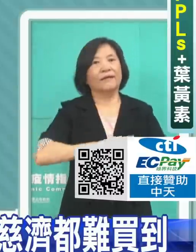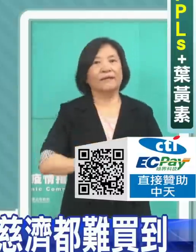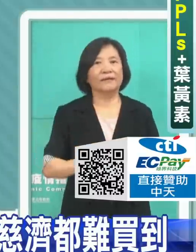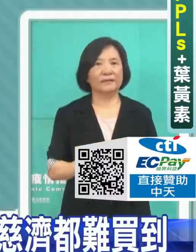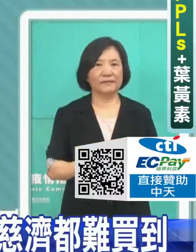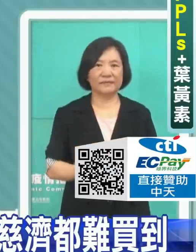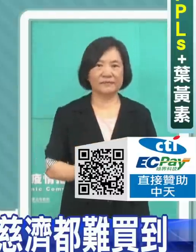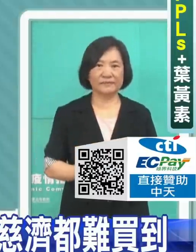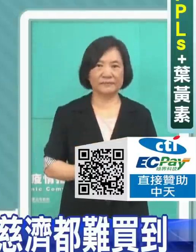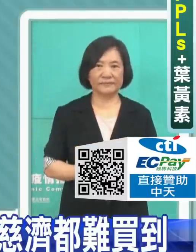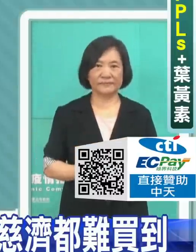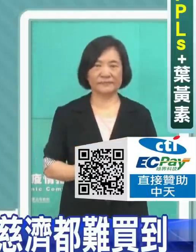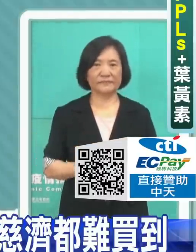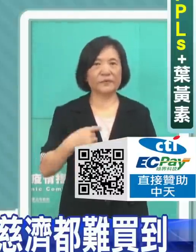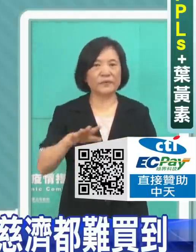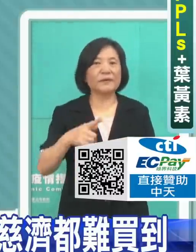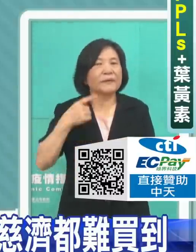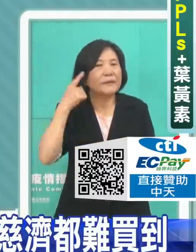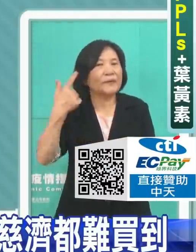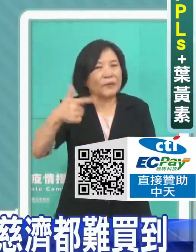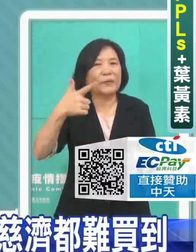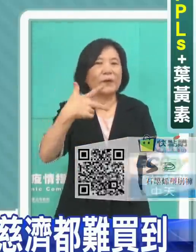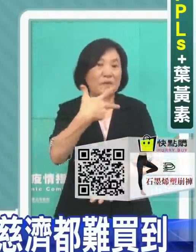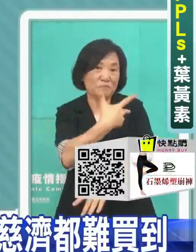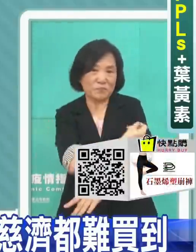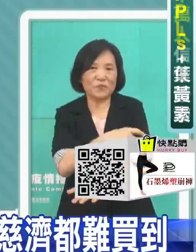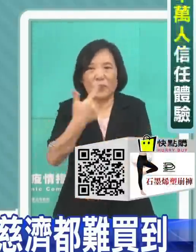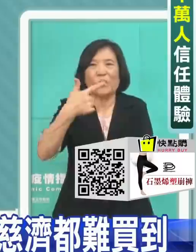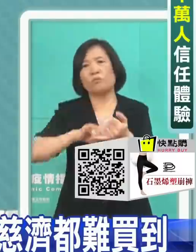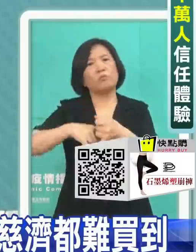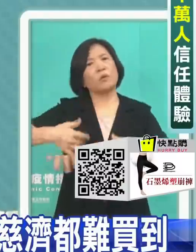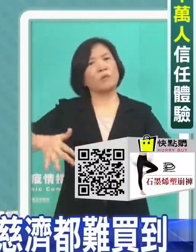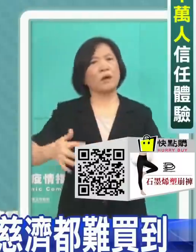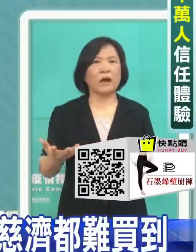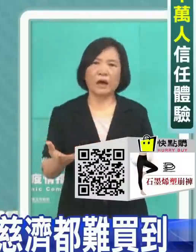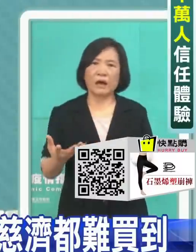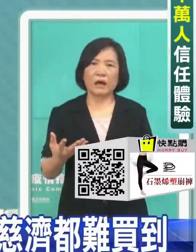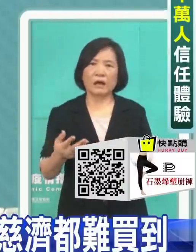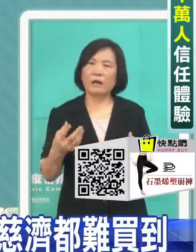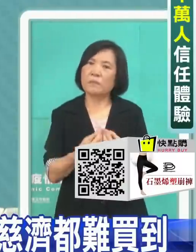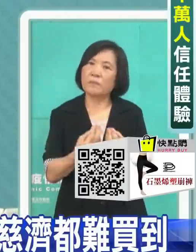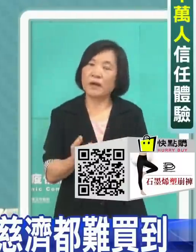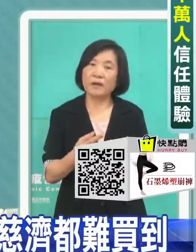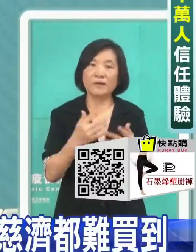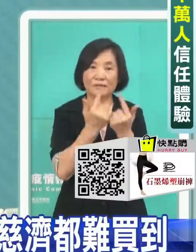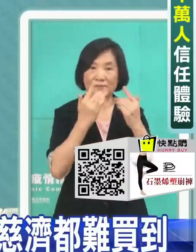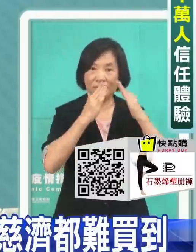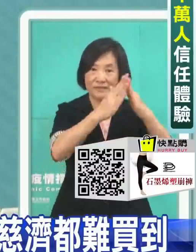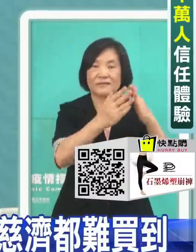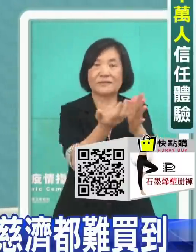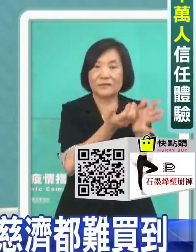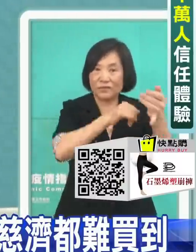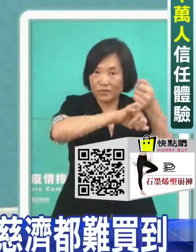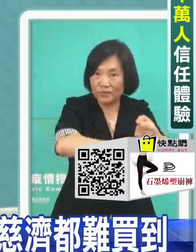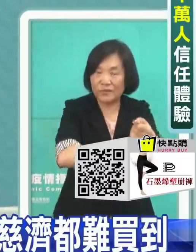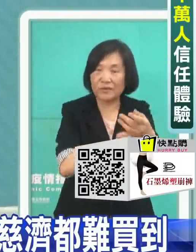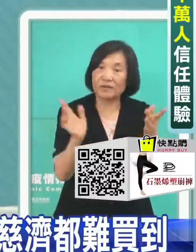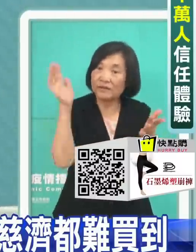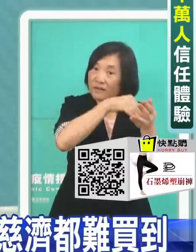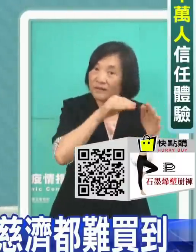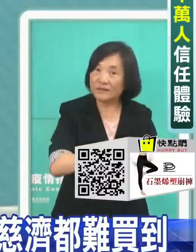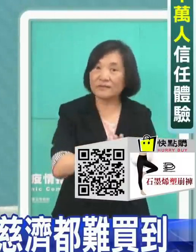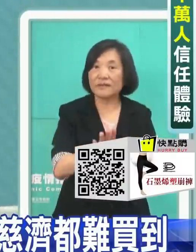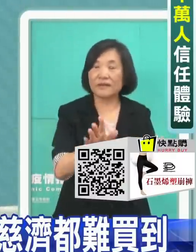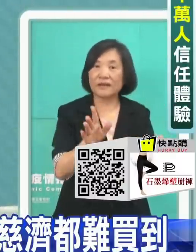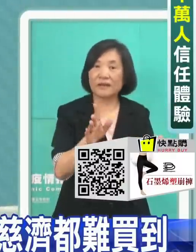哦，就赶快疫苗赶快进来，赶快打，这样就好了。 我们台北市的疫业系统运作到现在可以说非